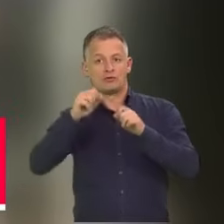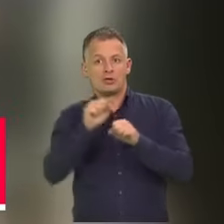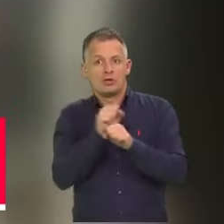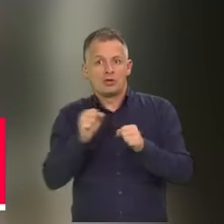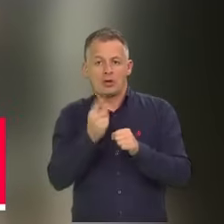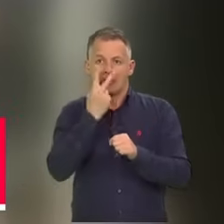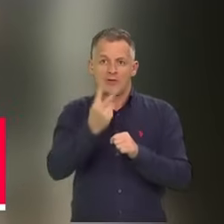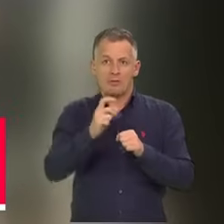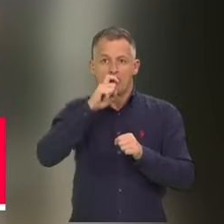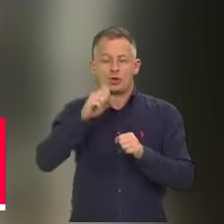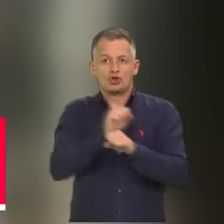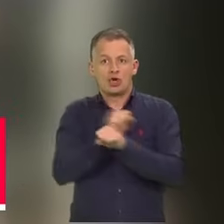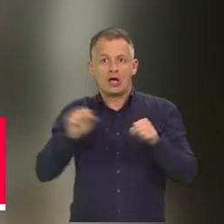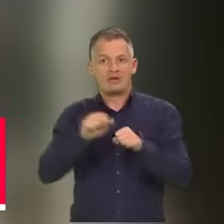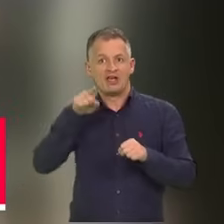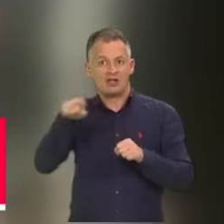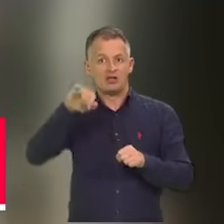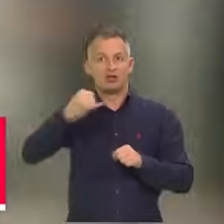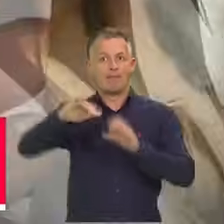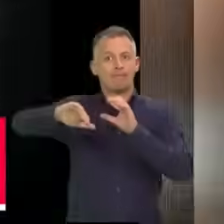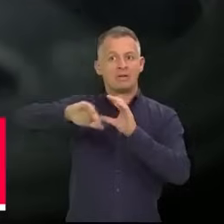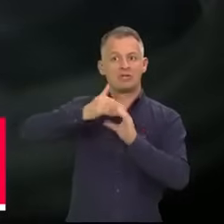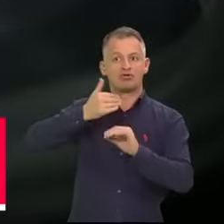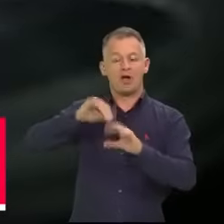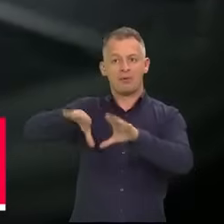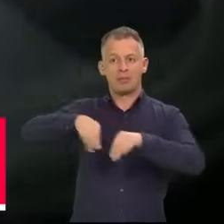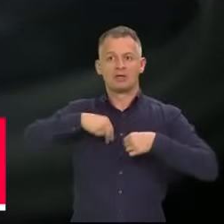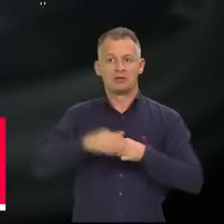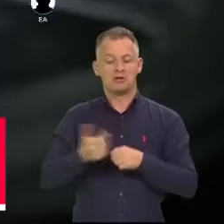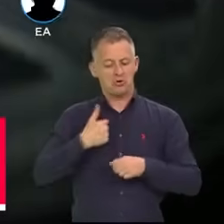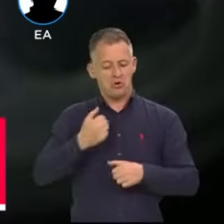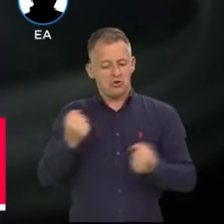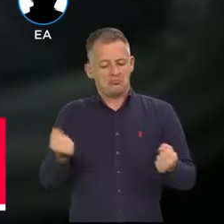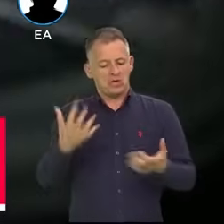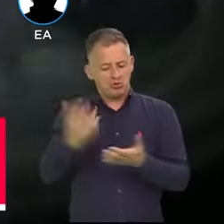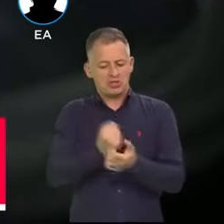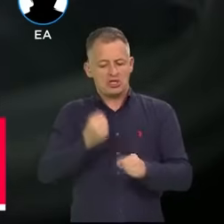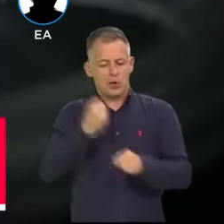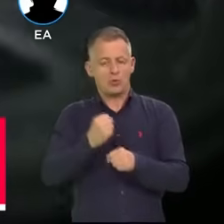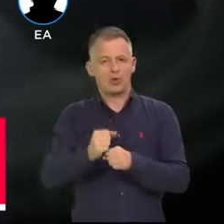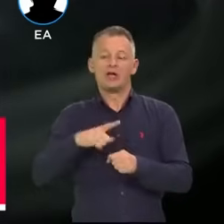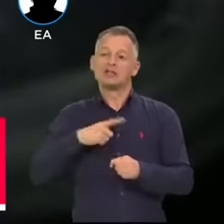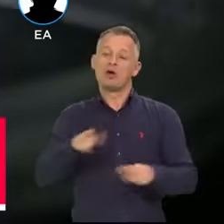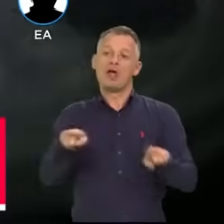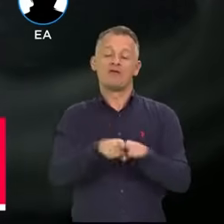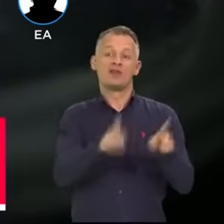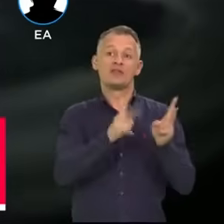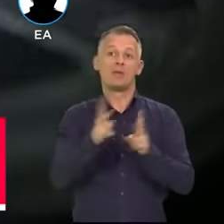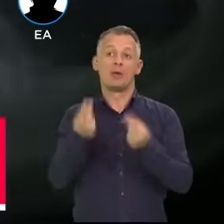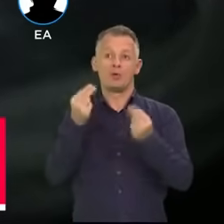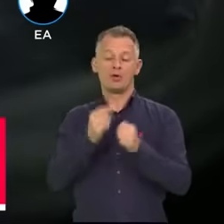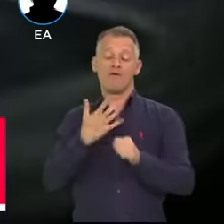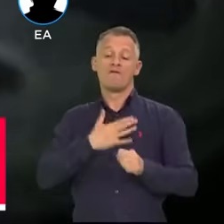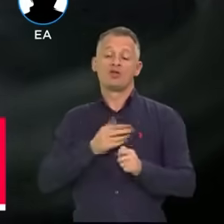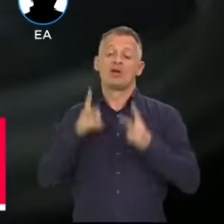șocat atât de ele, cât și de mesajele primite. Mă descurc la muncă. Aoleu, e o terapie bună. Vreau să încetez. Să